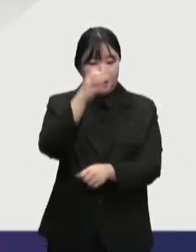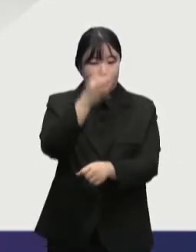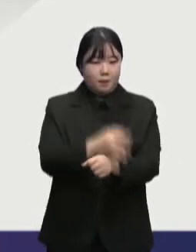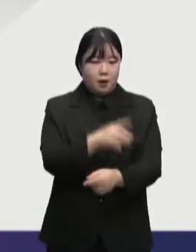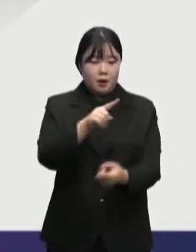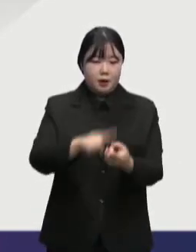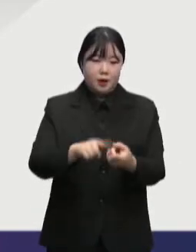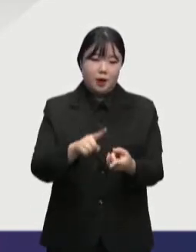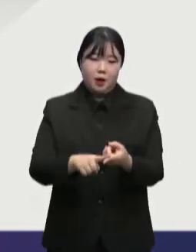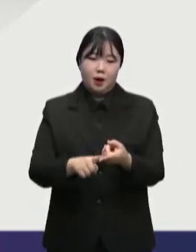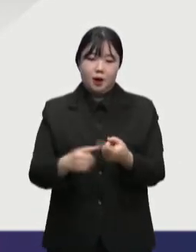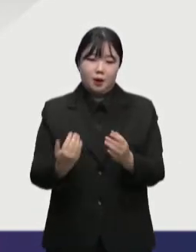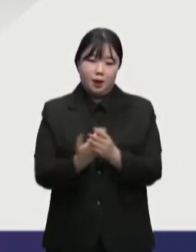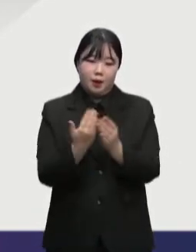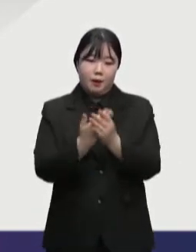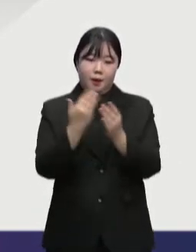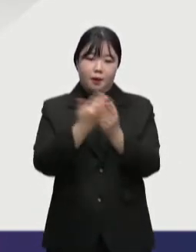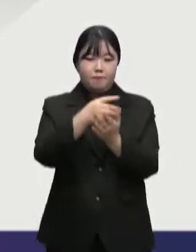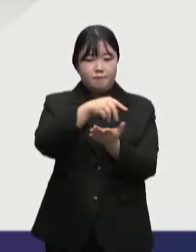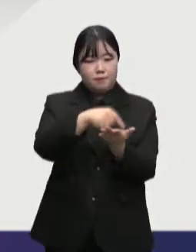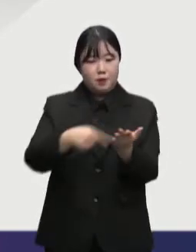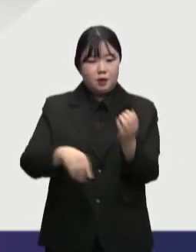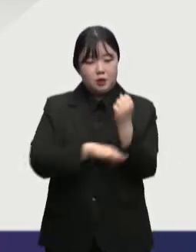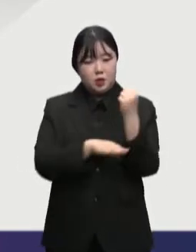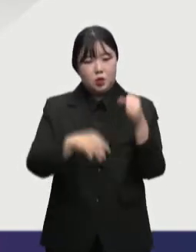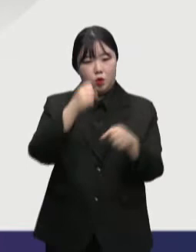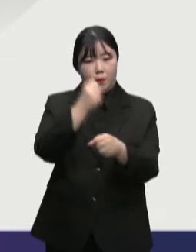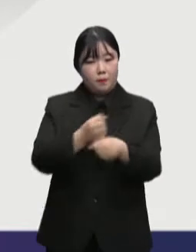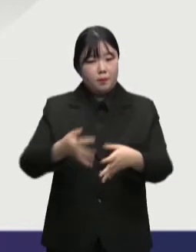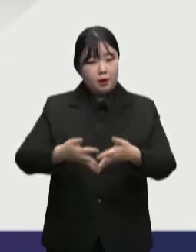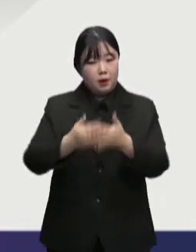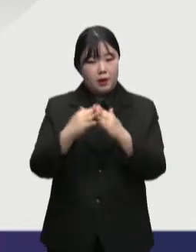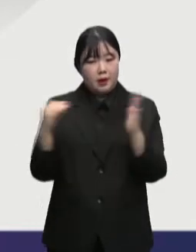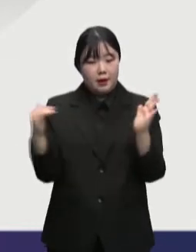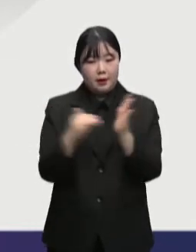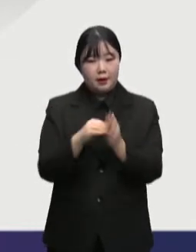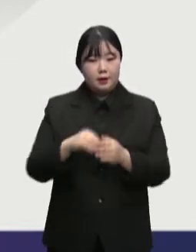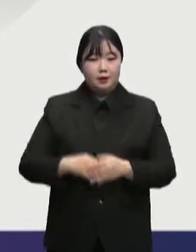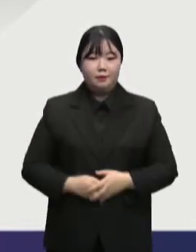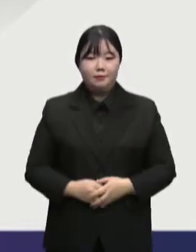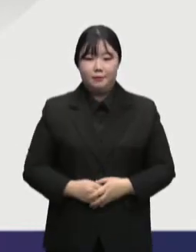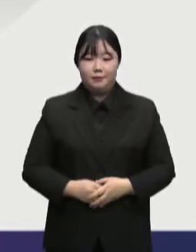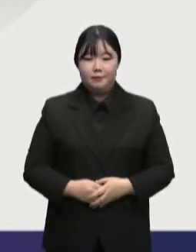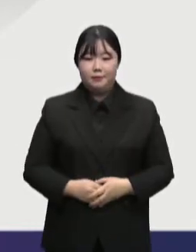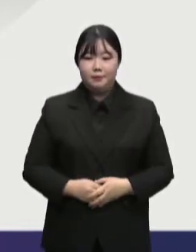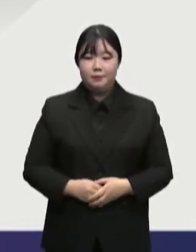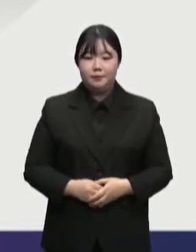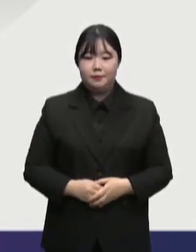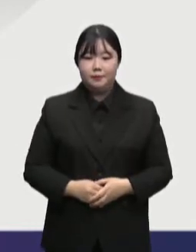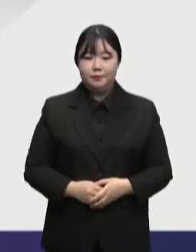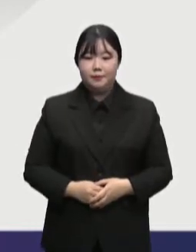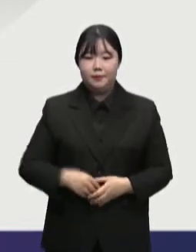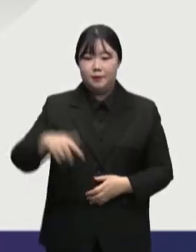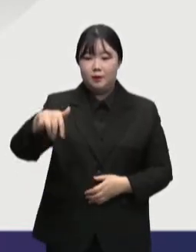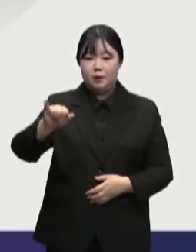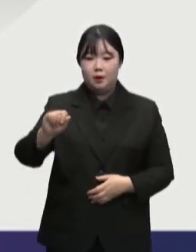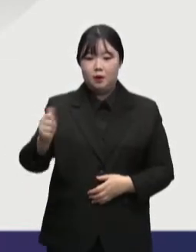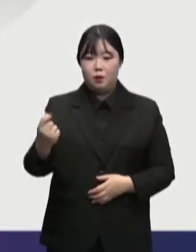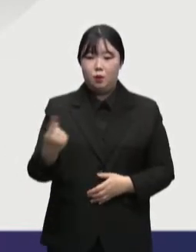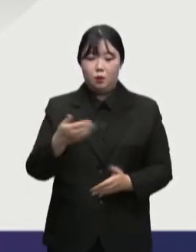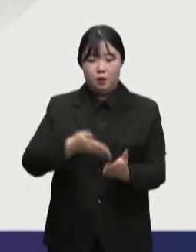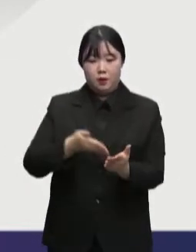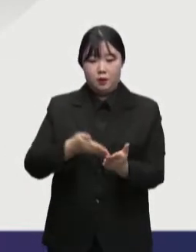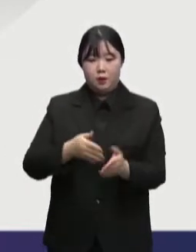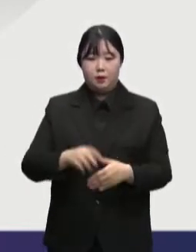지역 개발채권 매입 감면 기준을 만들었다고 보도했습니다. 이 소식도 잠시 후에 자세히 알아봅니다.